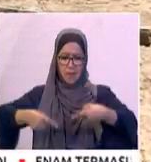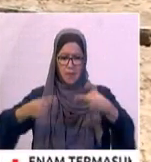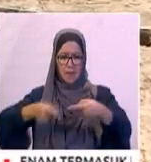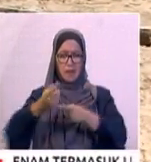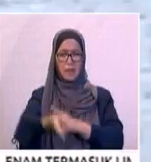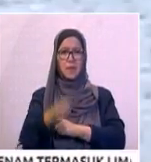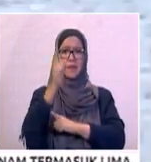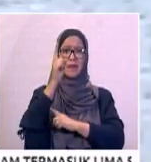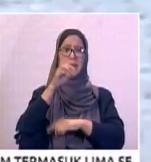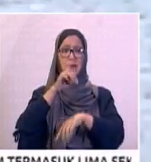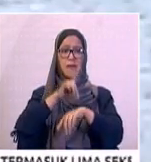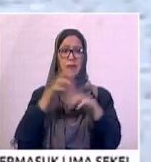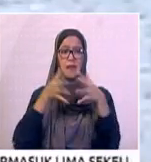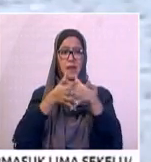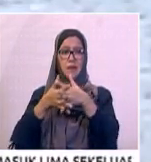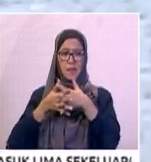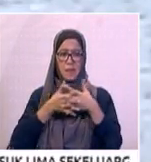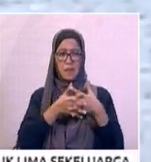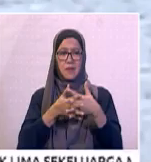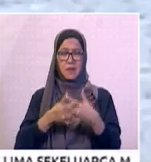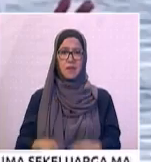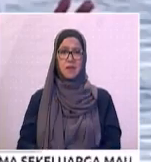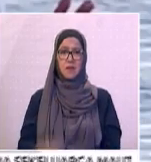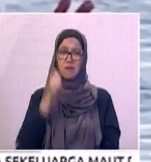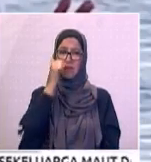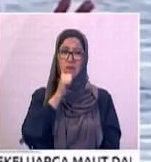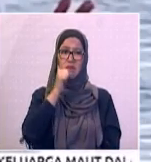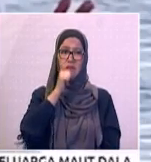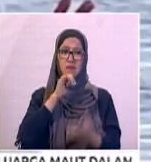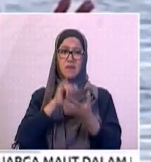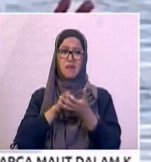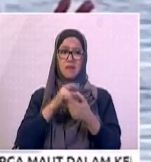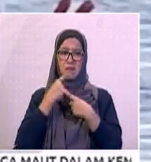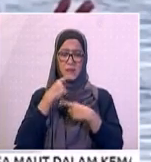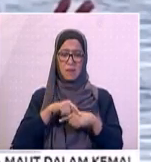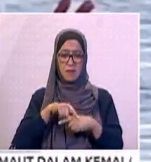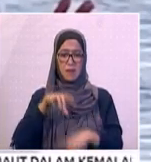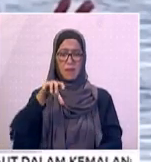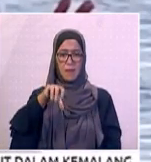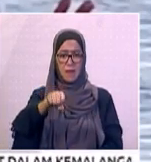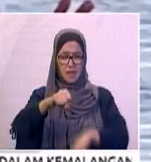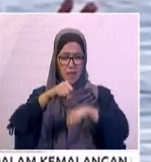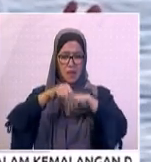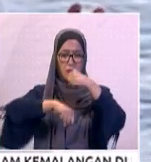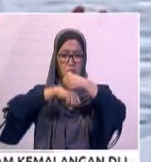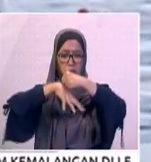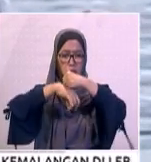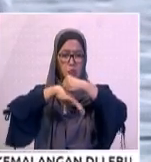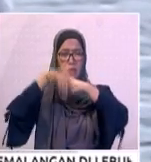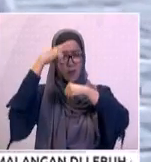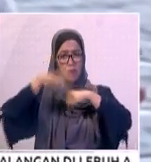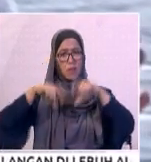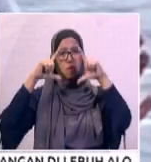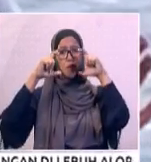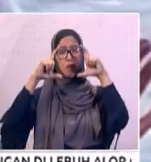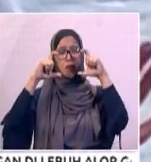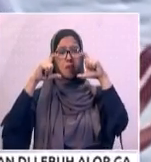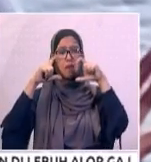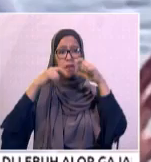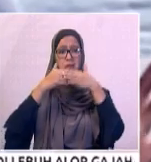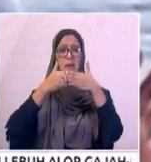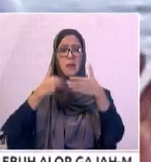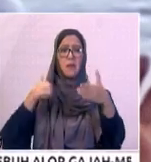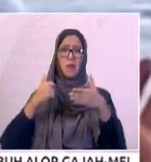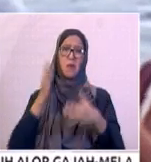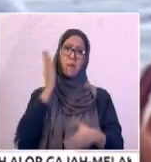di Tacoma, Amerika Syarikat. Wanita berkenaan dikatakan memegang sotong tersebut untuk mengambil gambar sebelum ia melekat pada